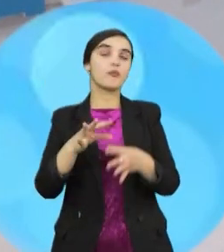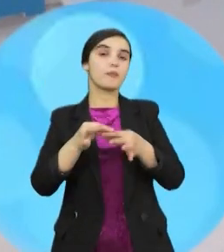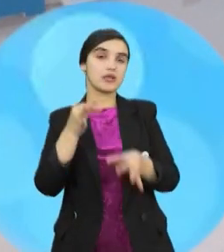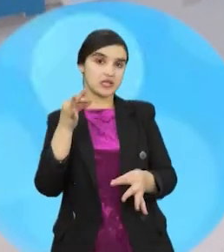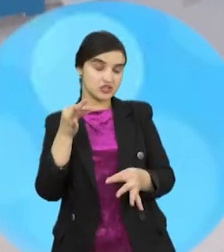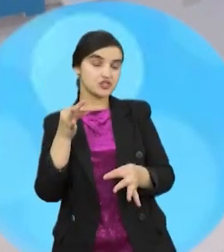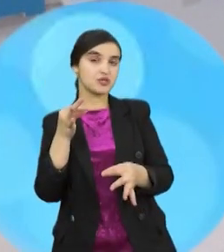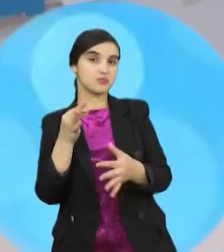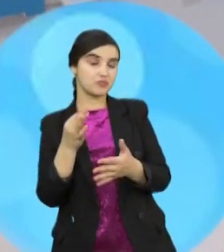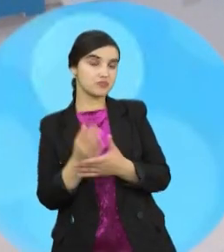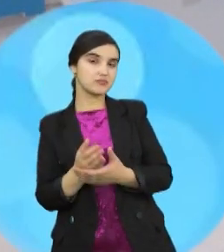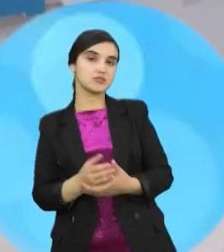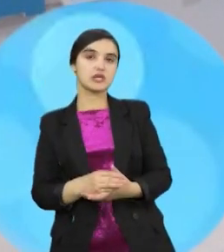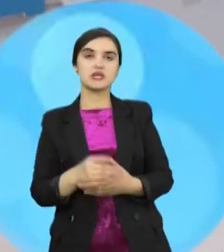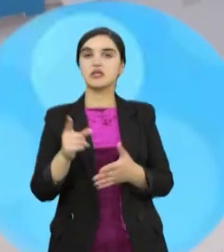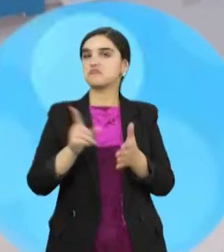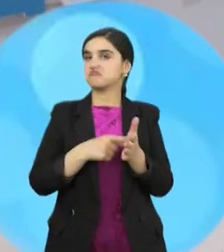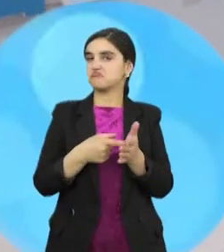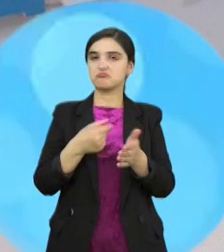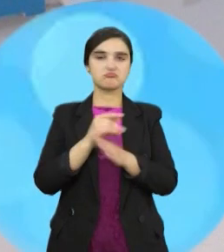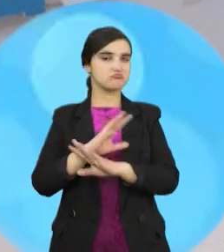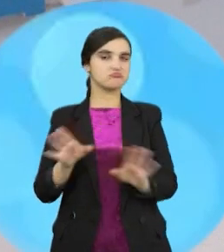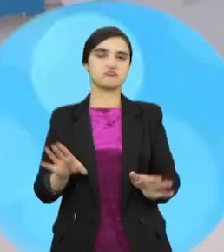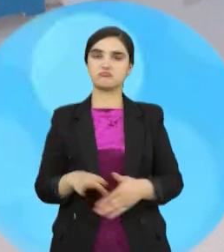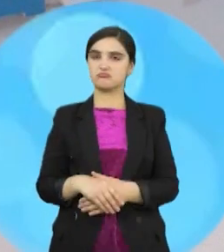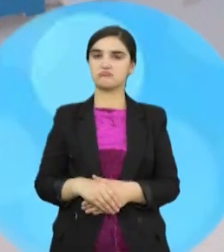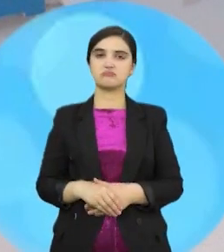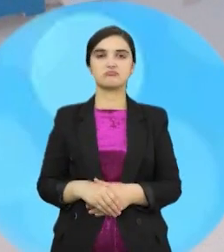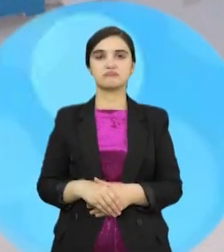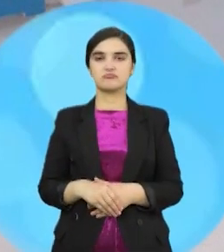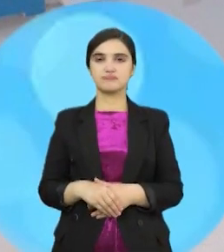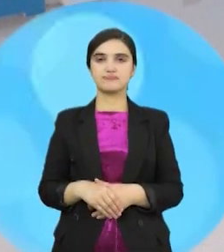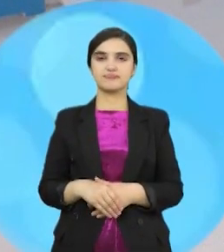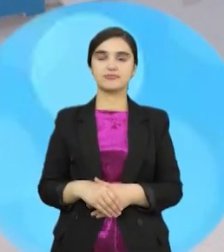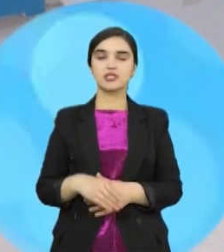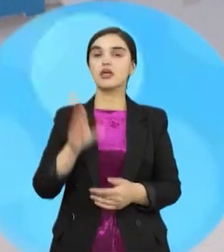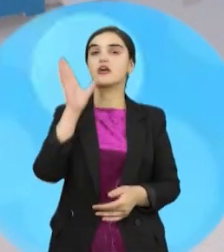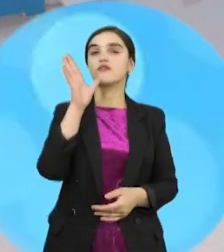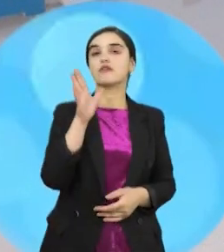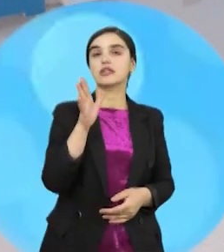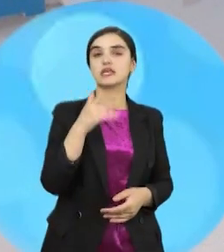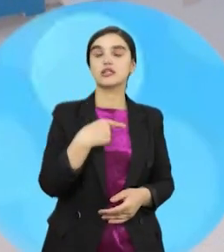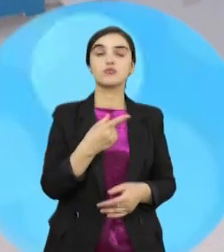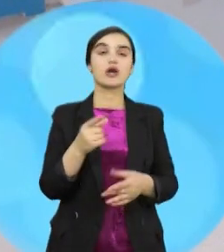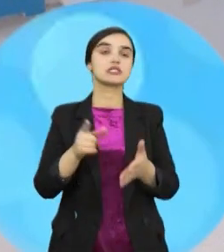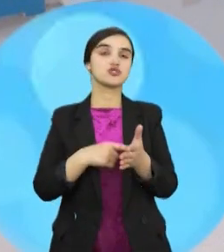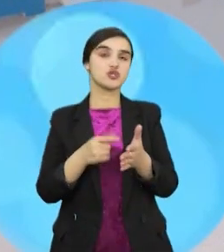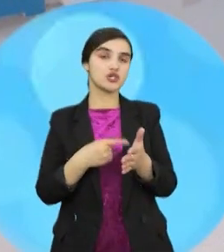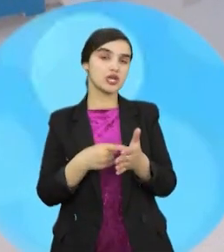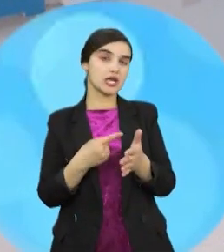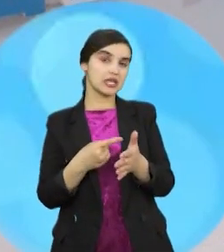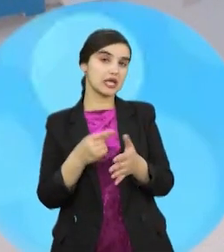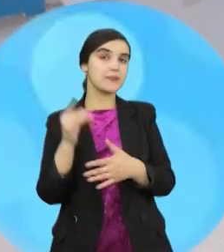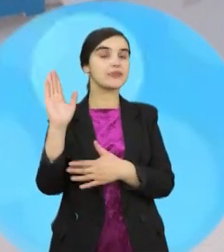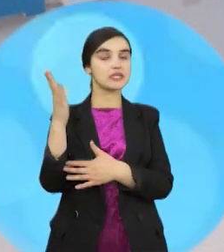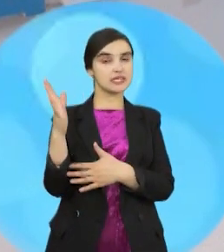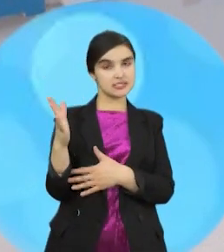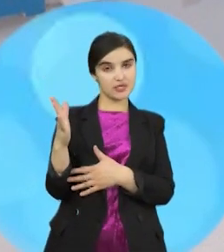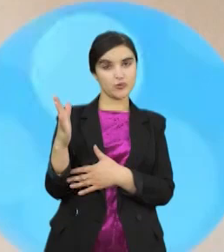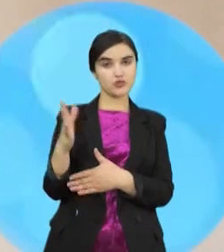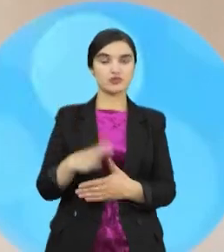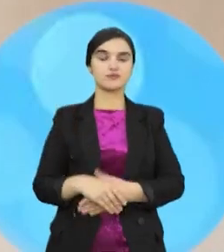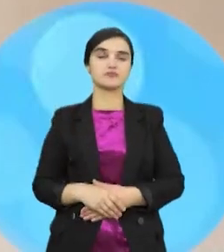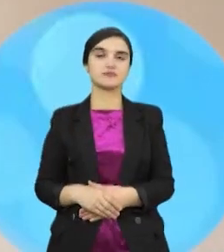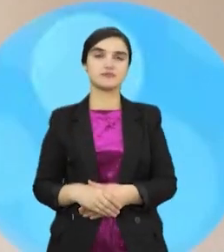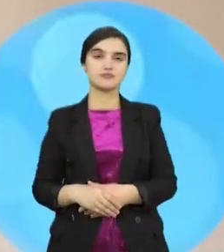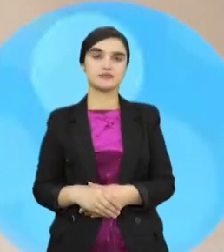می کند ولی قلم نه. و وقتی که ما از جای قلم دستمون رو